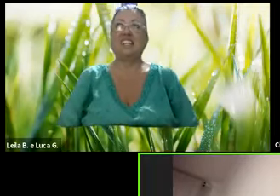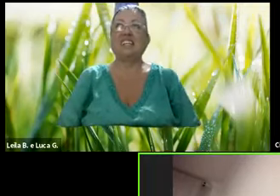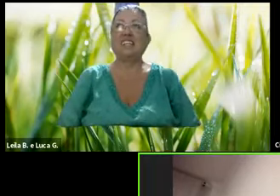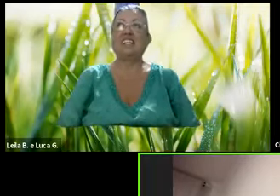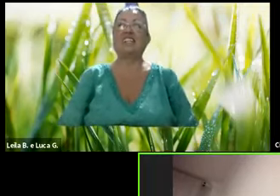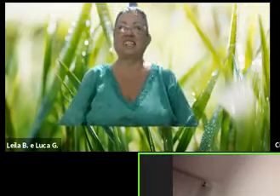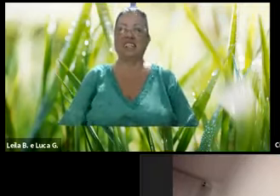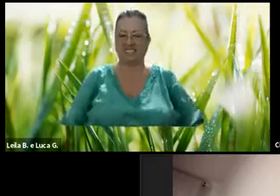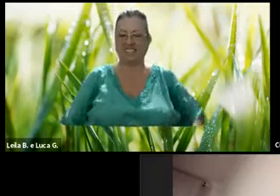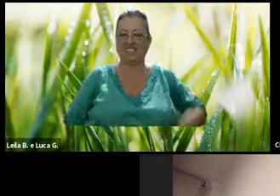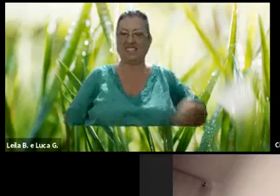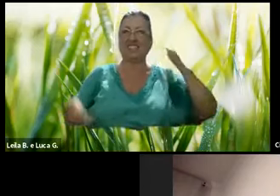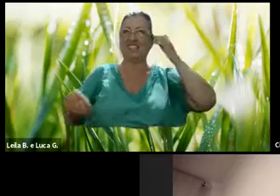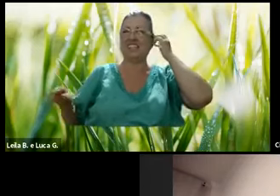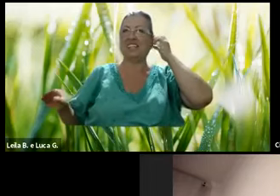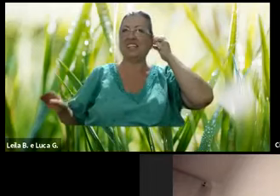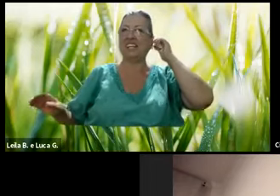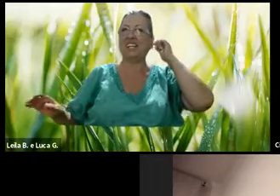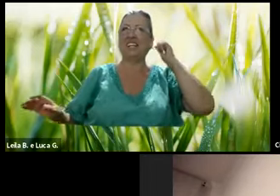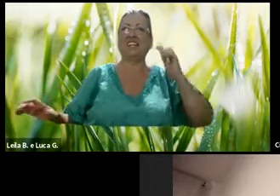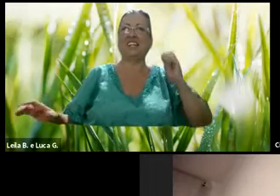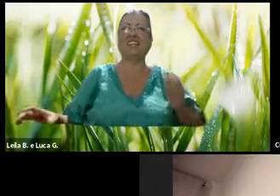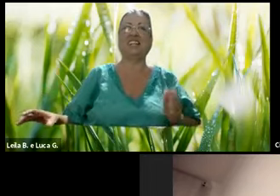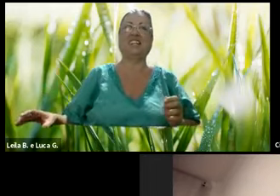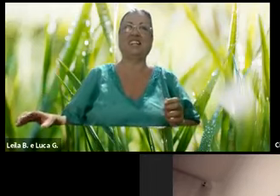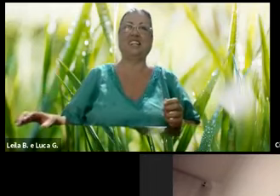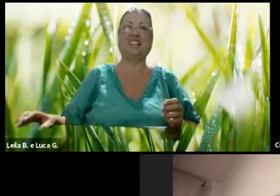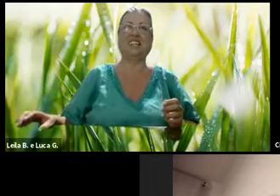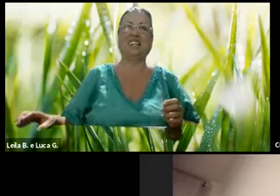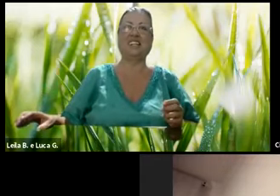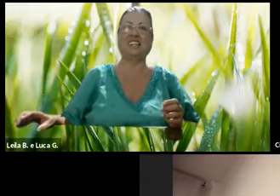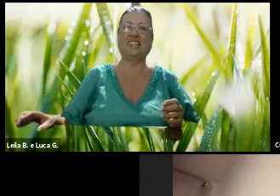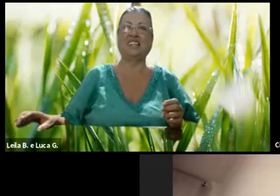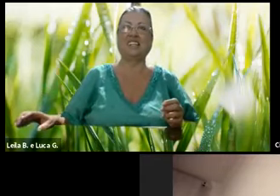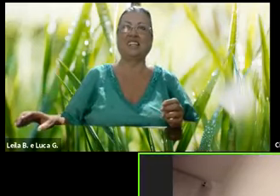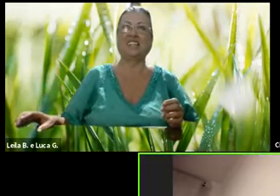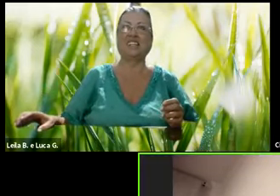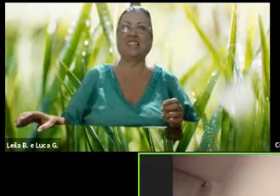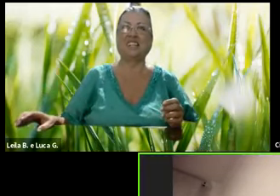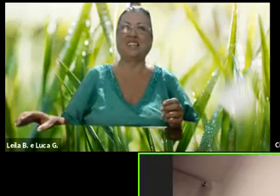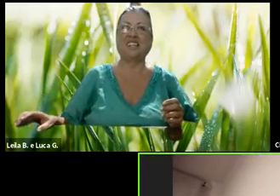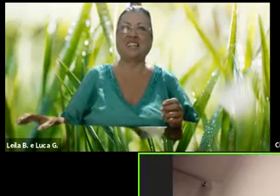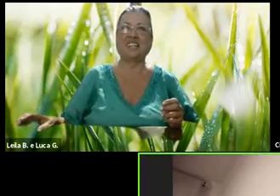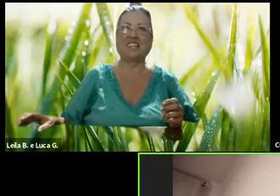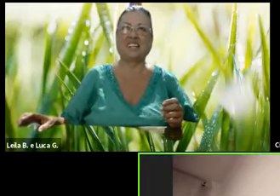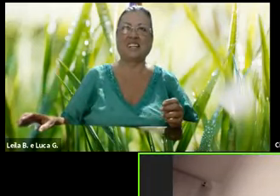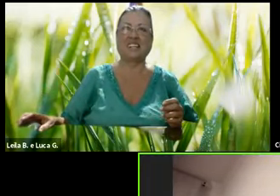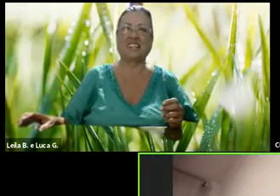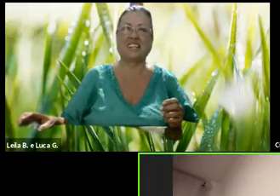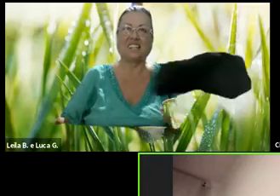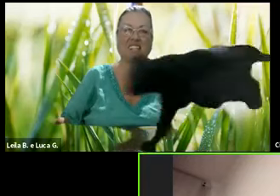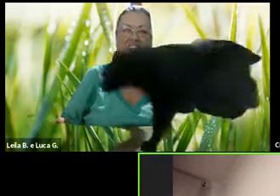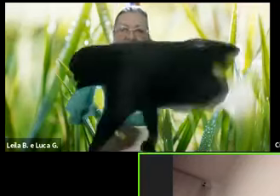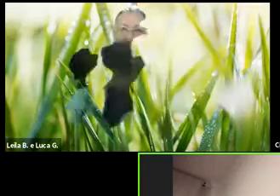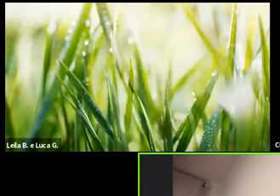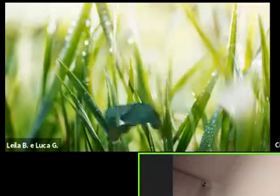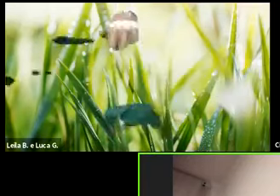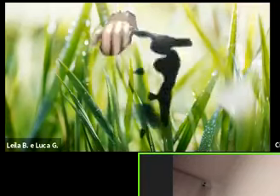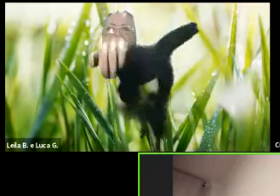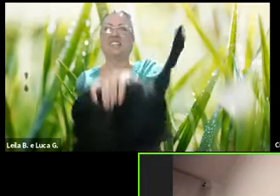Volevo aggiungere. Scusa un attimo, Silvana. Io ho trovato lo specchio dell'animo, però non ho trovato